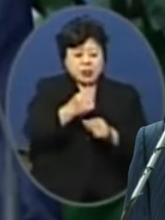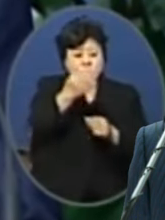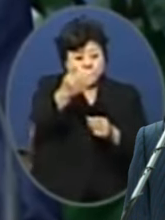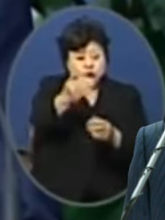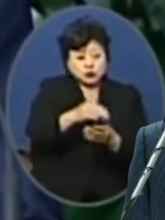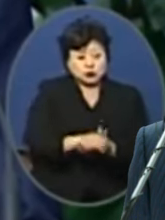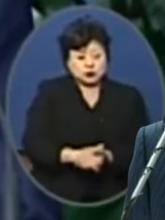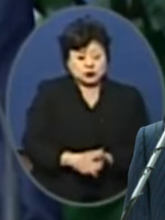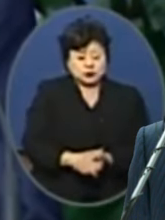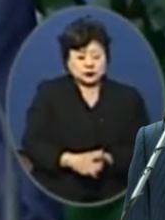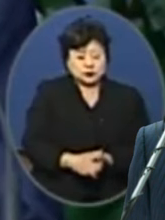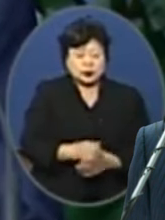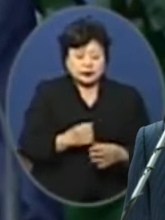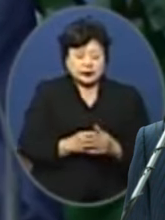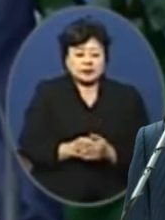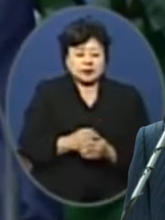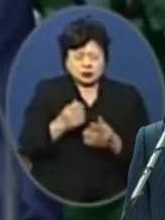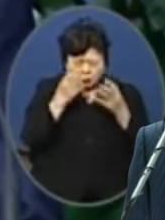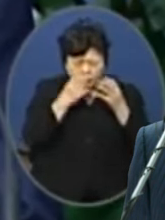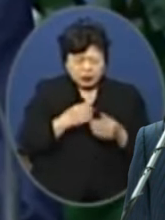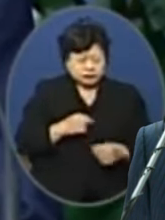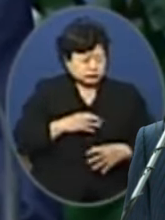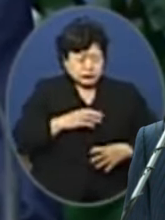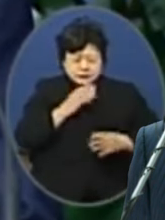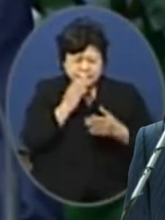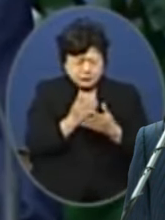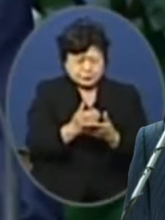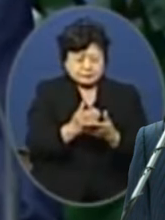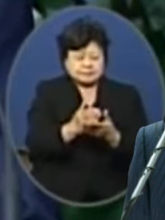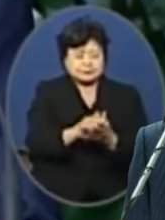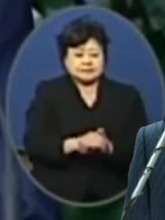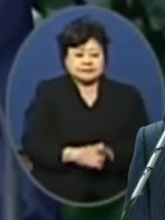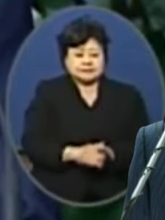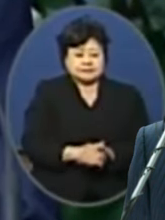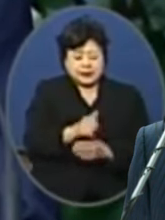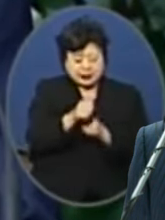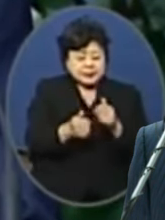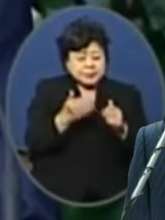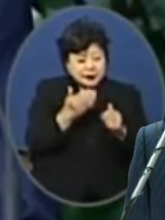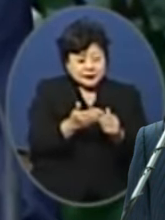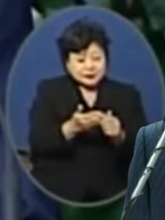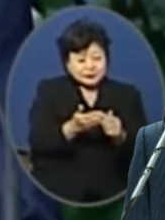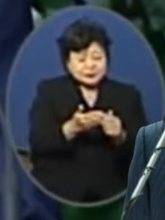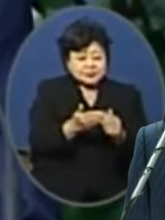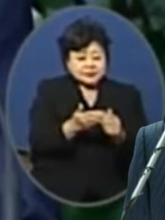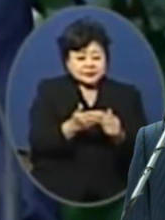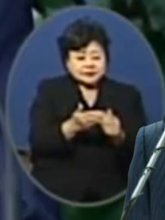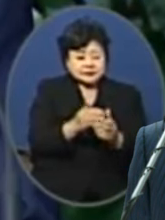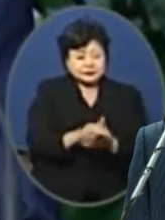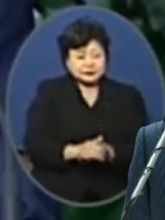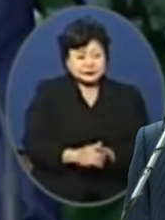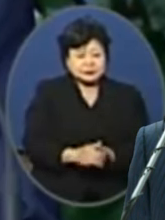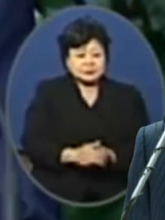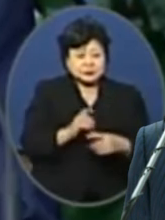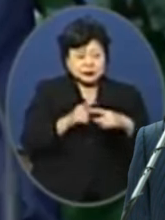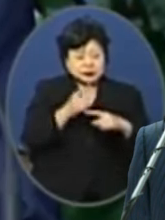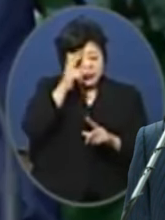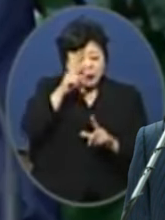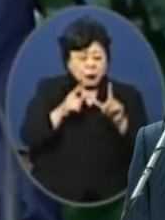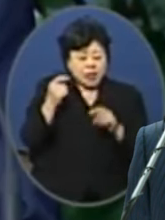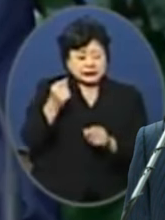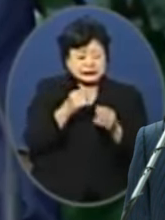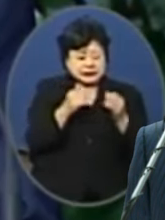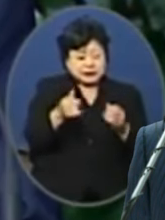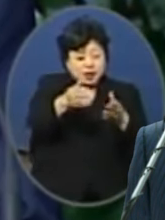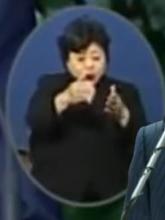것입니다 아멘 그러므로 어떠한 고난도 두려워하지 마십시오 아멘 하나님께서는 긍정적인 태도를 주하는